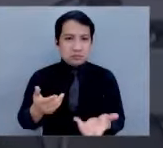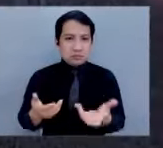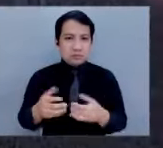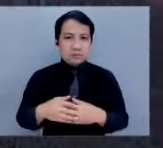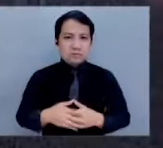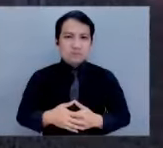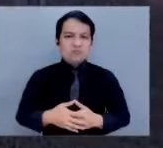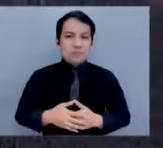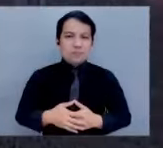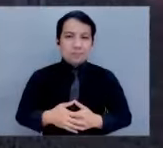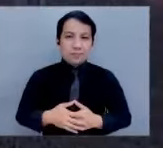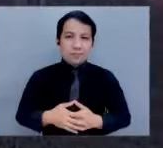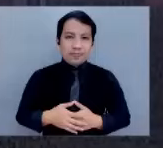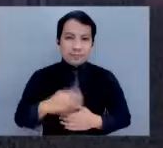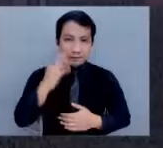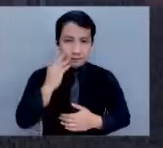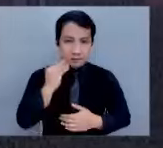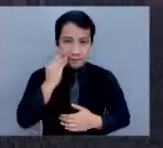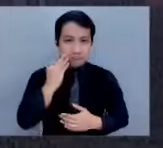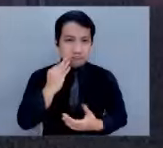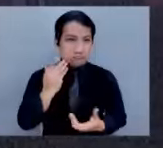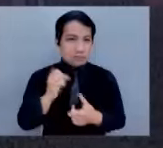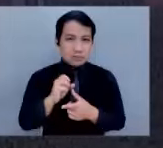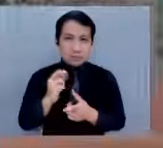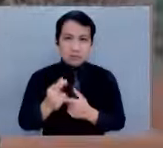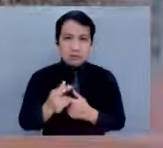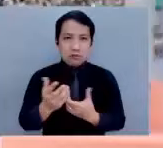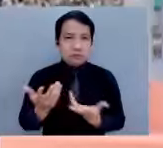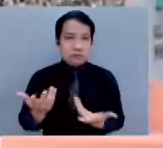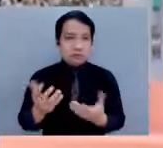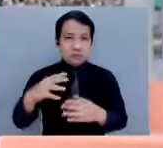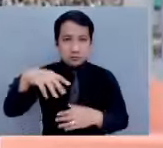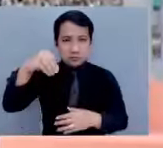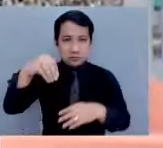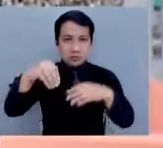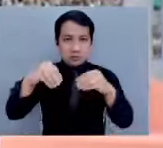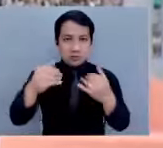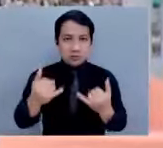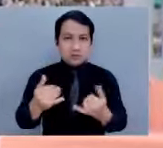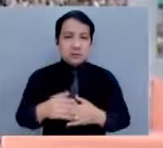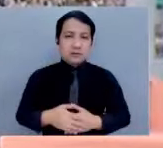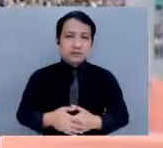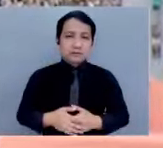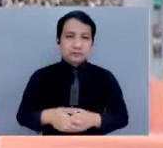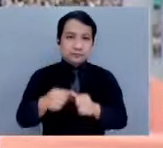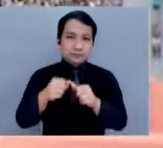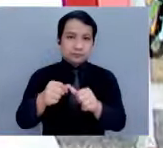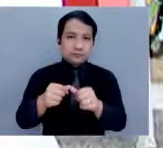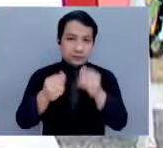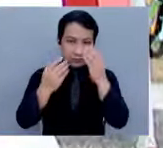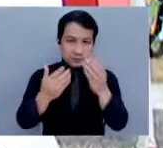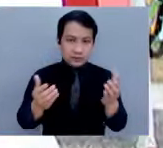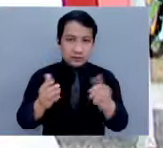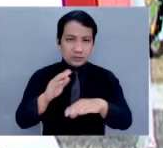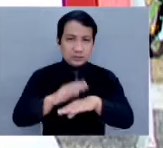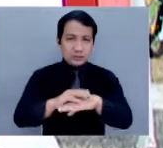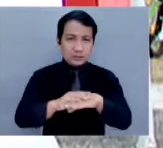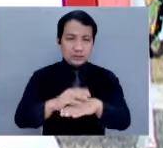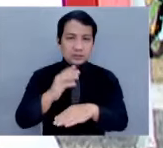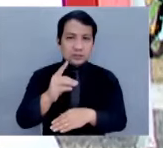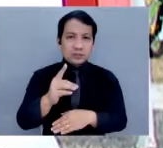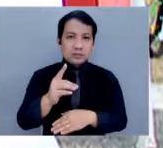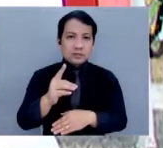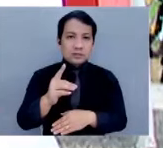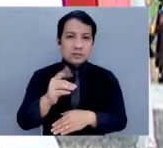maka-experience o magkaroon ng brownouts Tuloy naman ang paalala ng Department of Energy sa